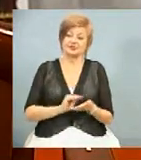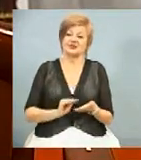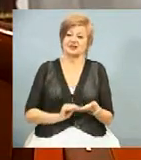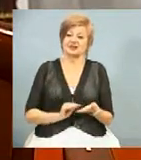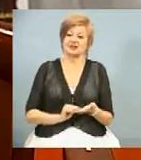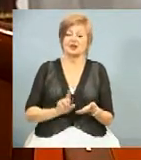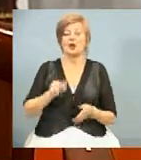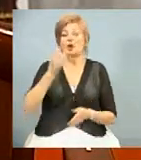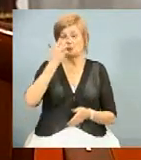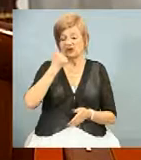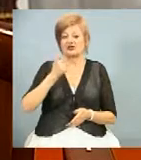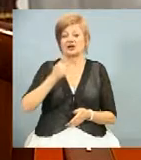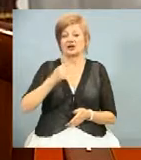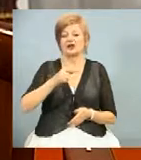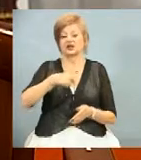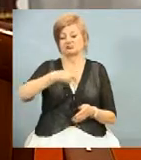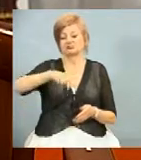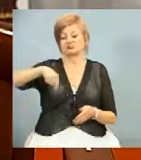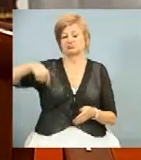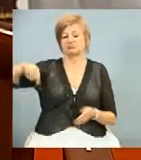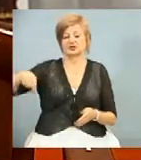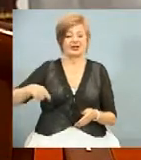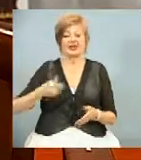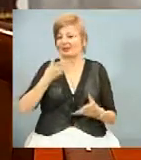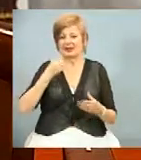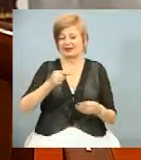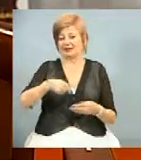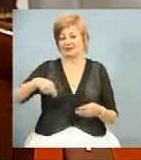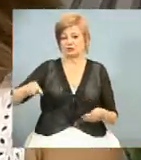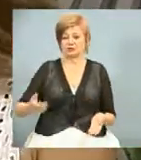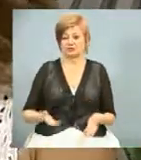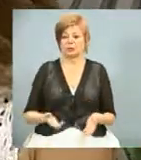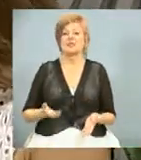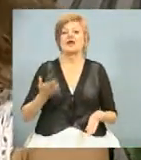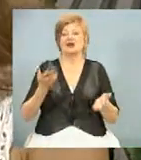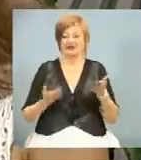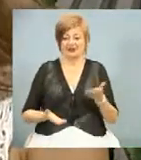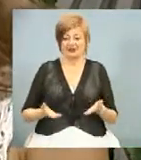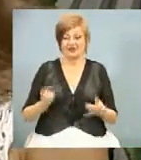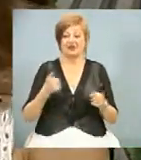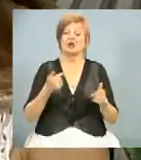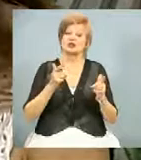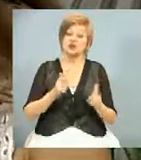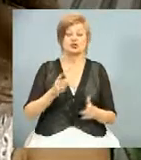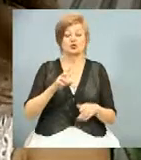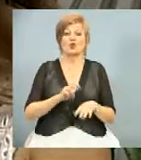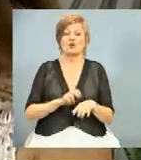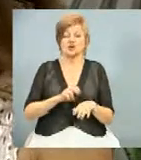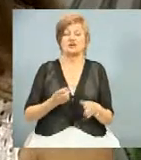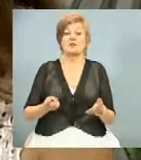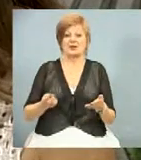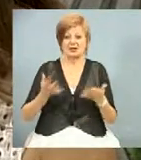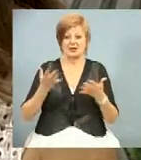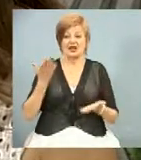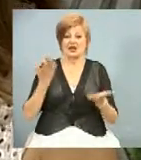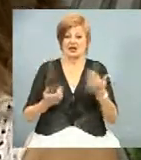Вони привикли писати каракули, і вони пишуть так. Напевно, я також тобі погоджуся, адже лікарям, от уявляєш,